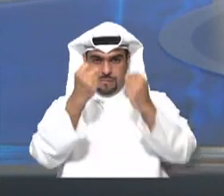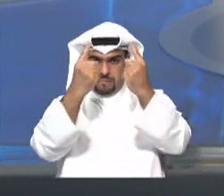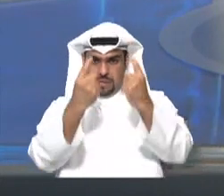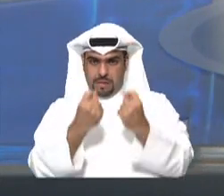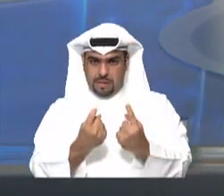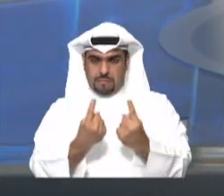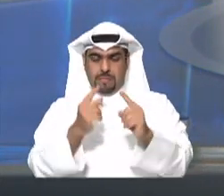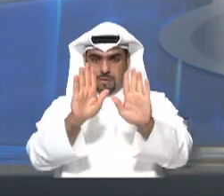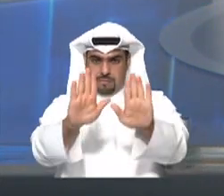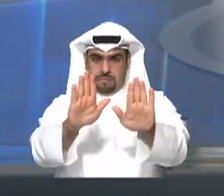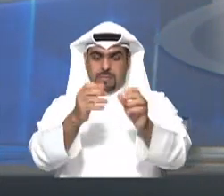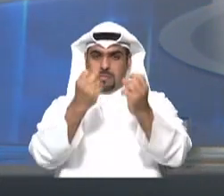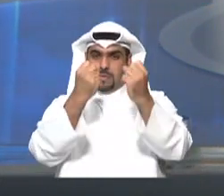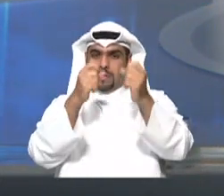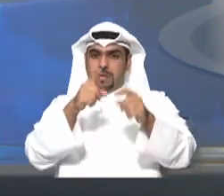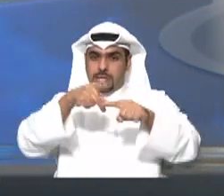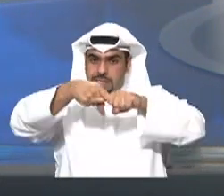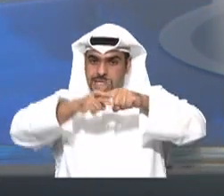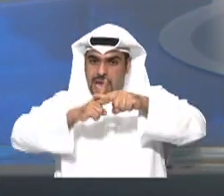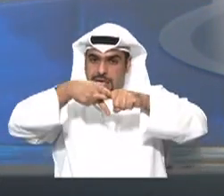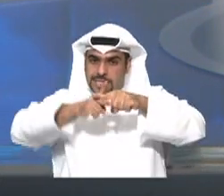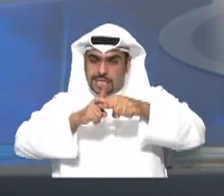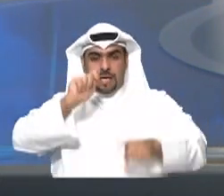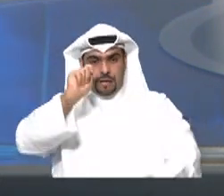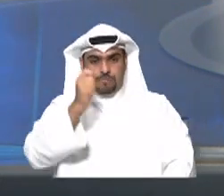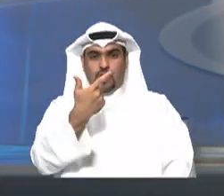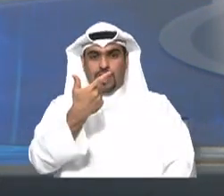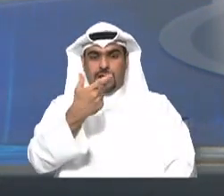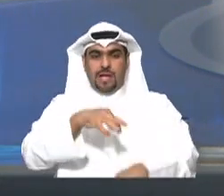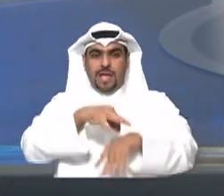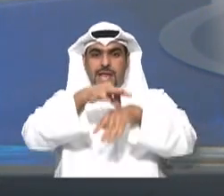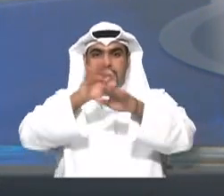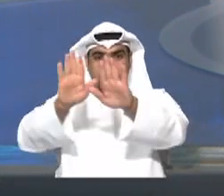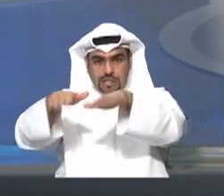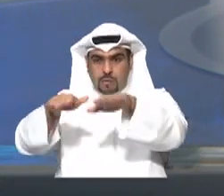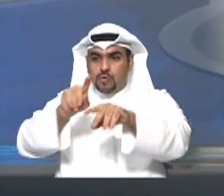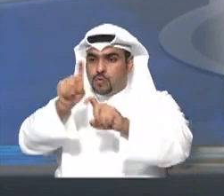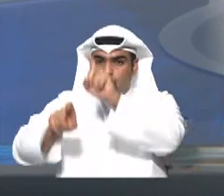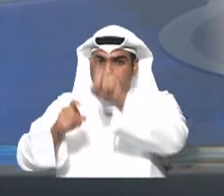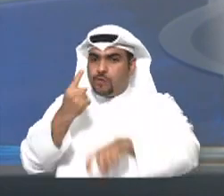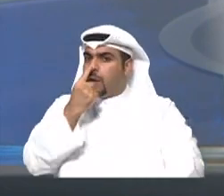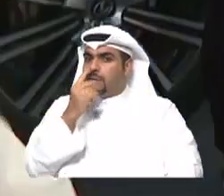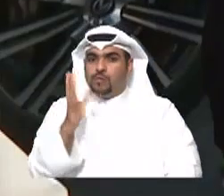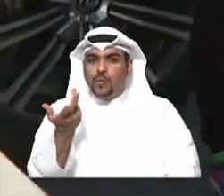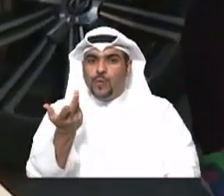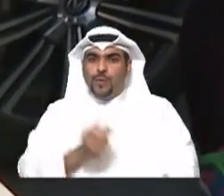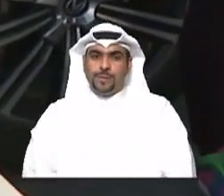والطرق التي تحتاج إلى صيانة وبحث مطالب قاطني المدينة.